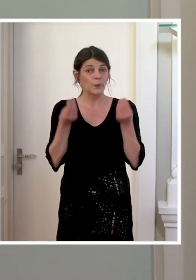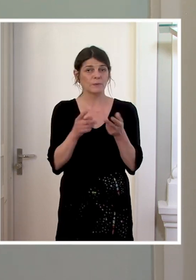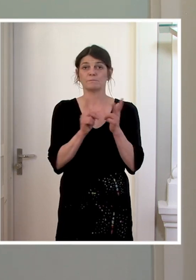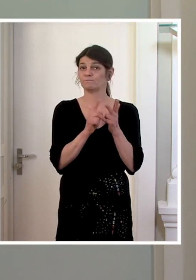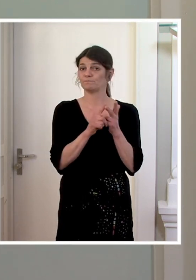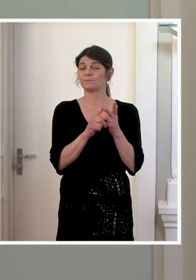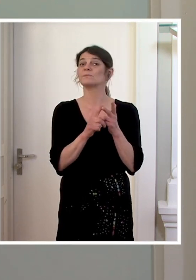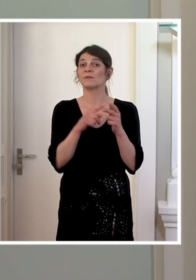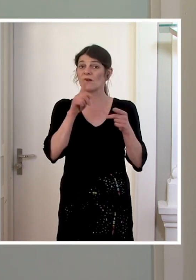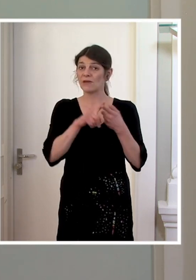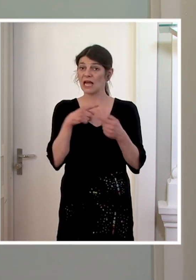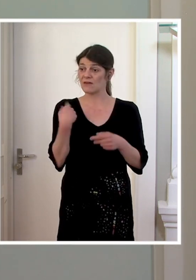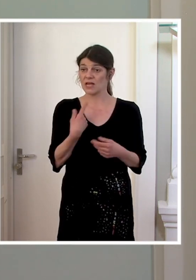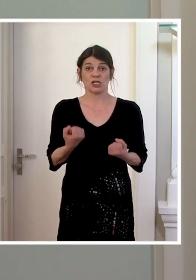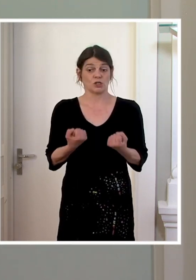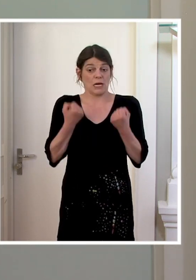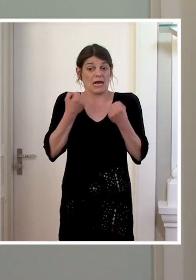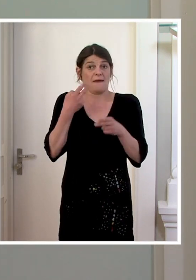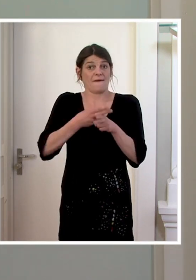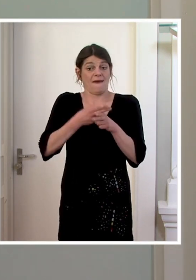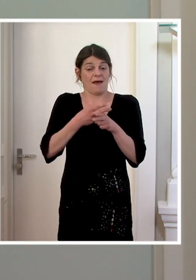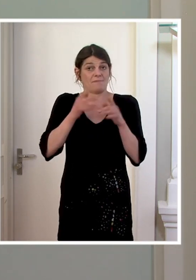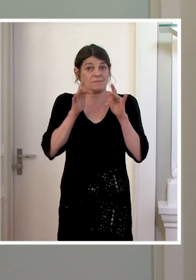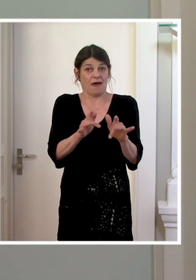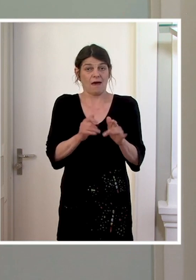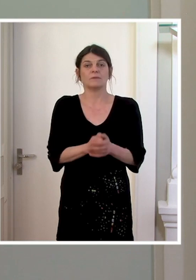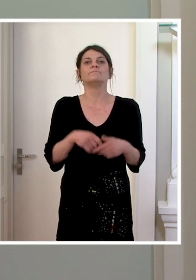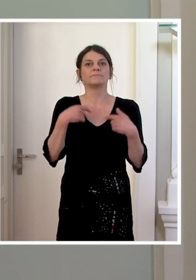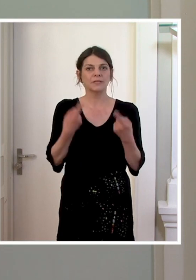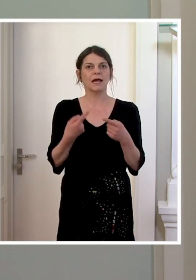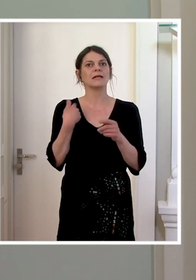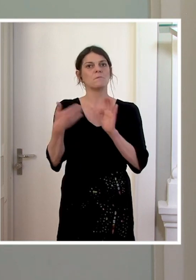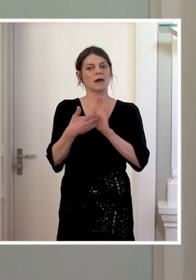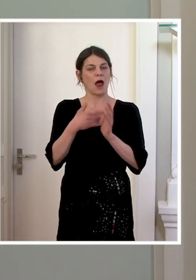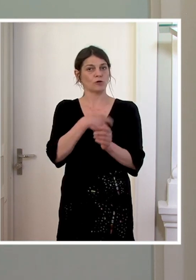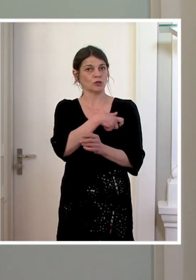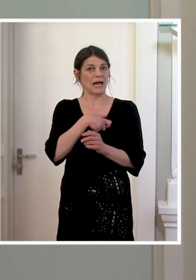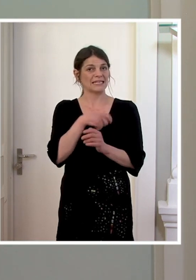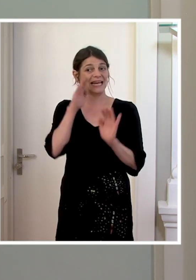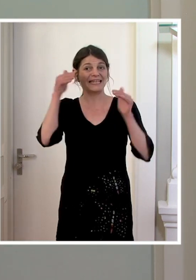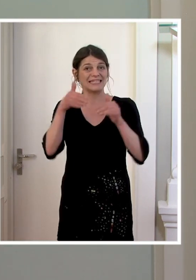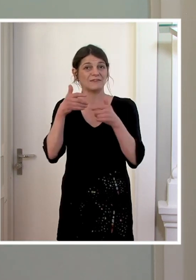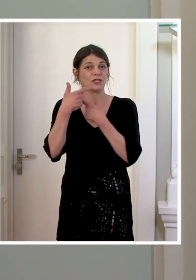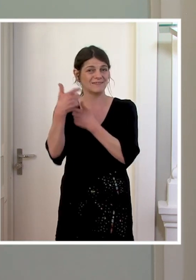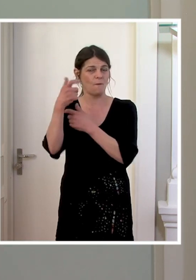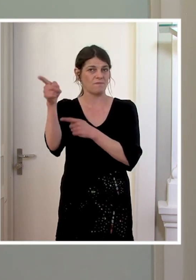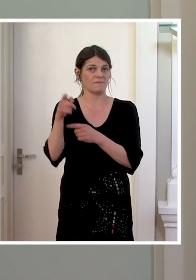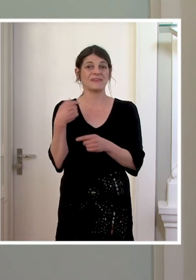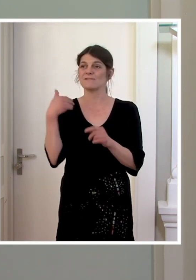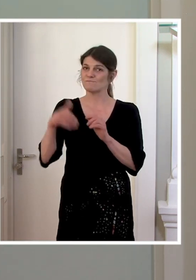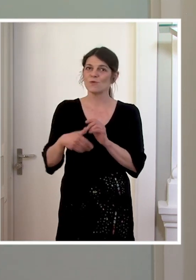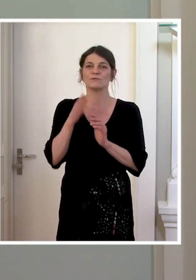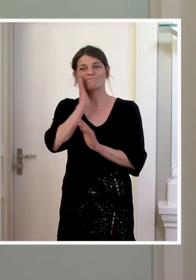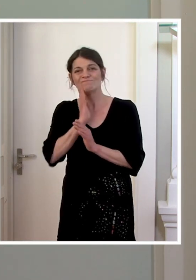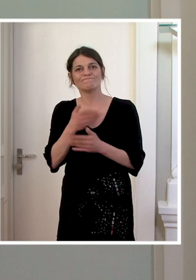dass wenn wir schwere erkrankungen haben werden dann werden wir die schweizer intensivstationen in anspruch nehmen müssen und